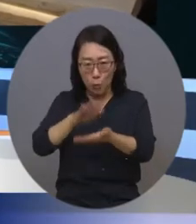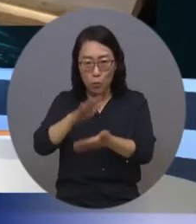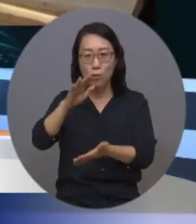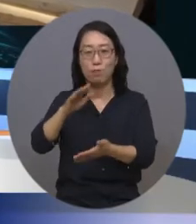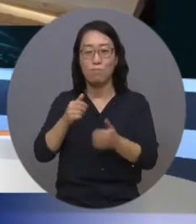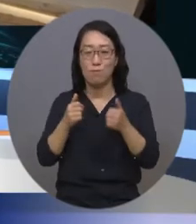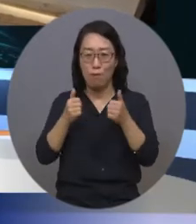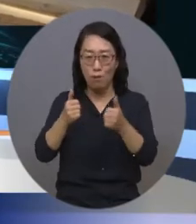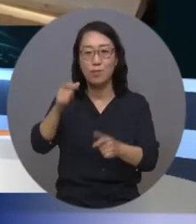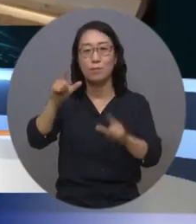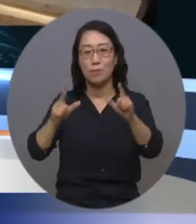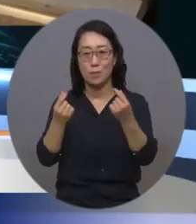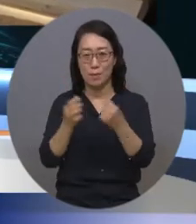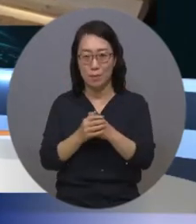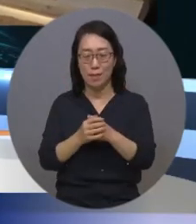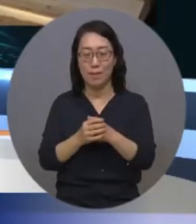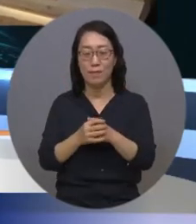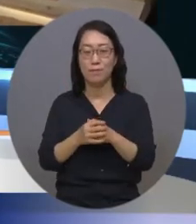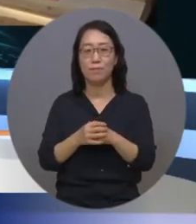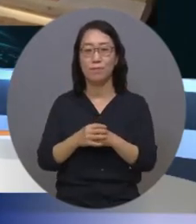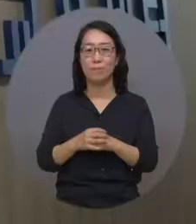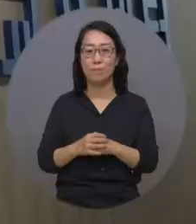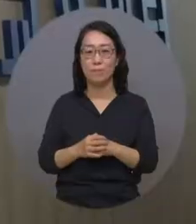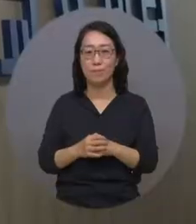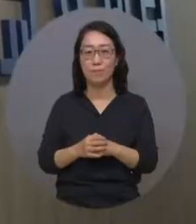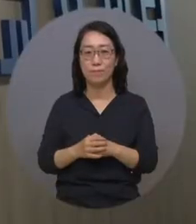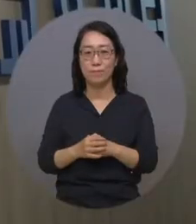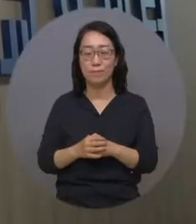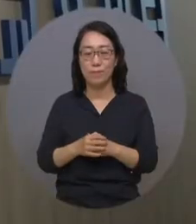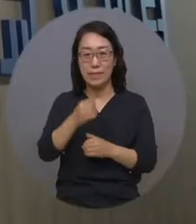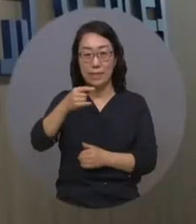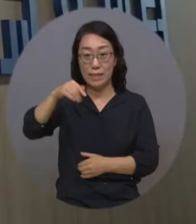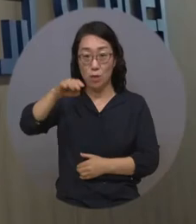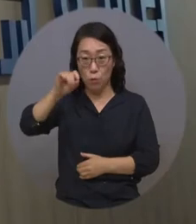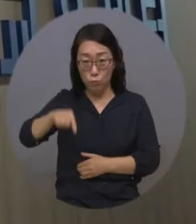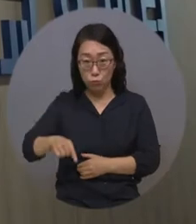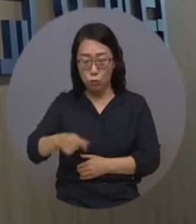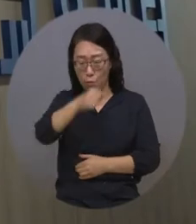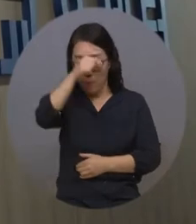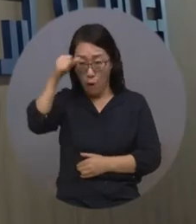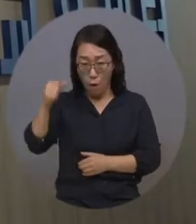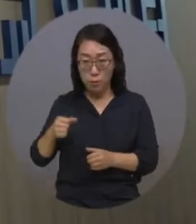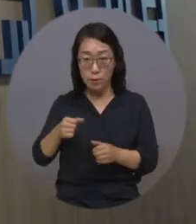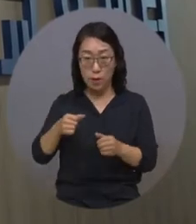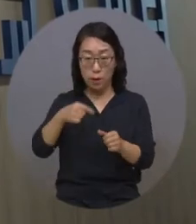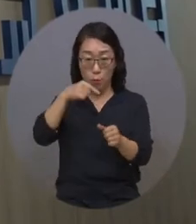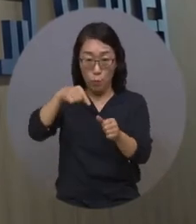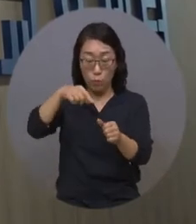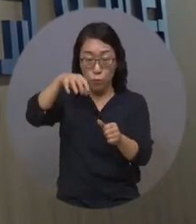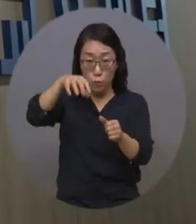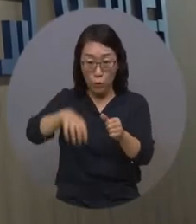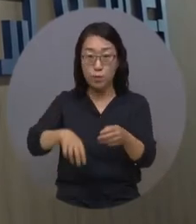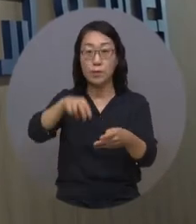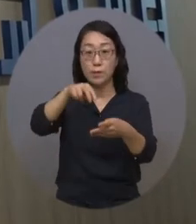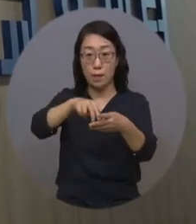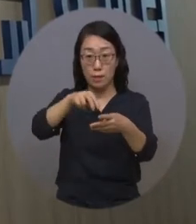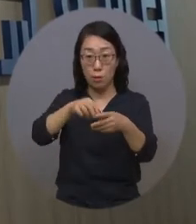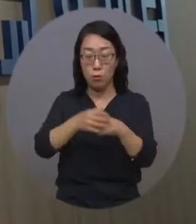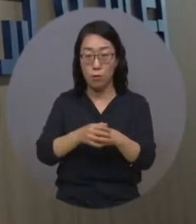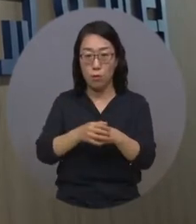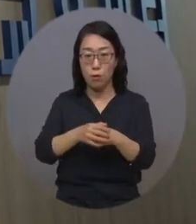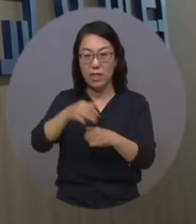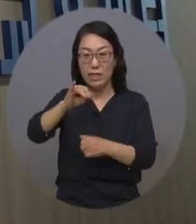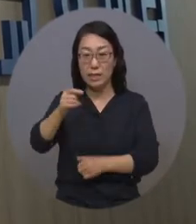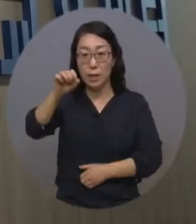현장에 정우선 기자가 다녀왔습니다. 의정부시 평생학습원의 평생직업교육센터가 신곡권역에